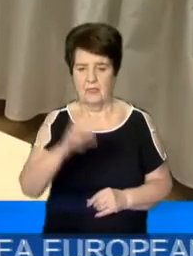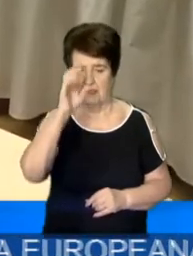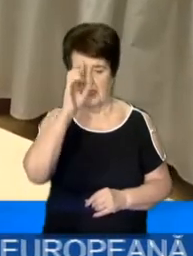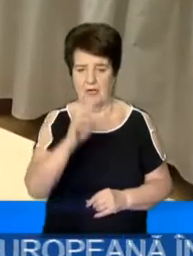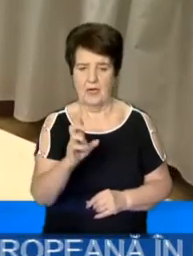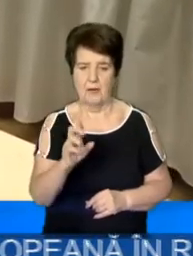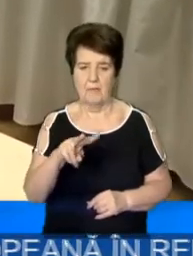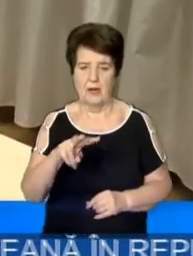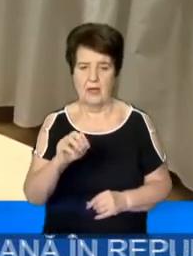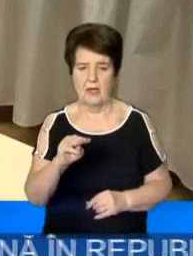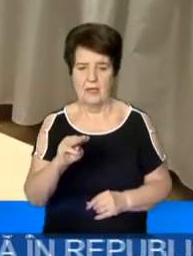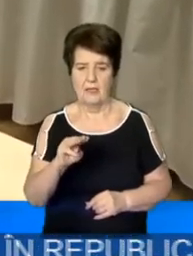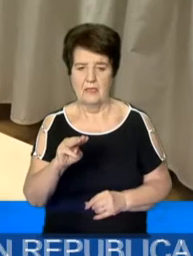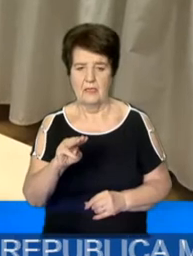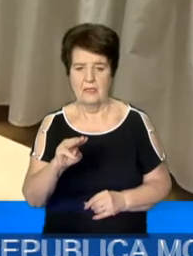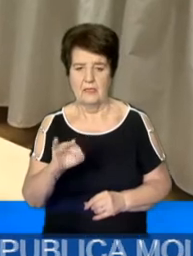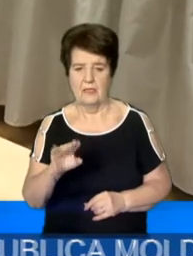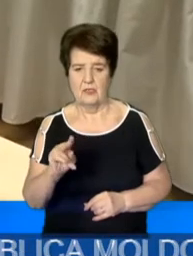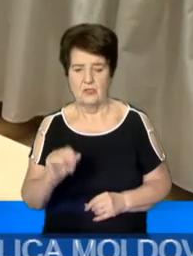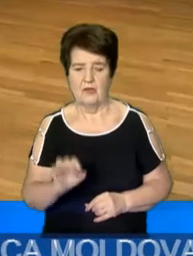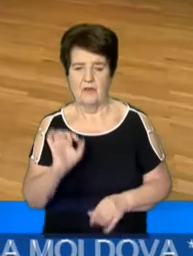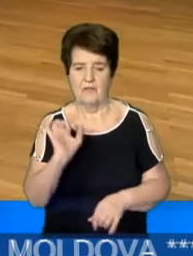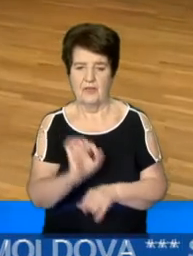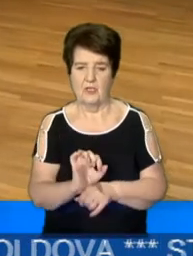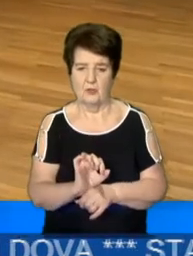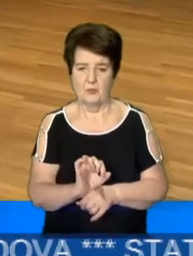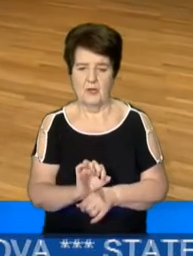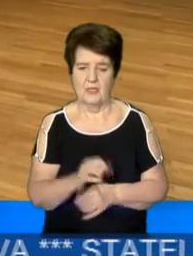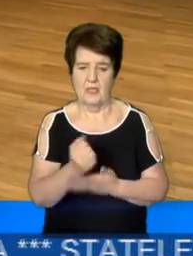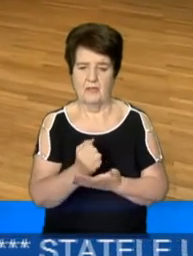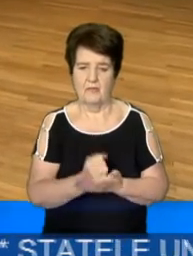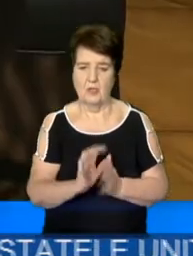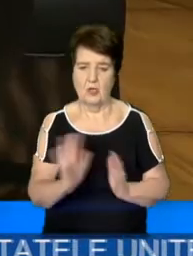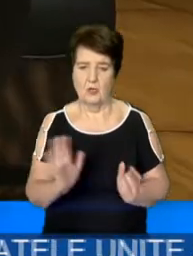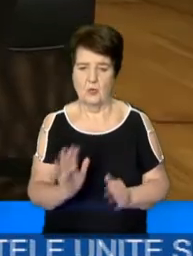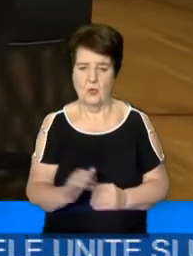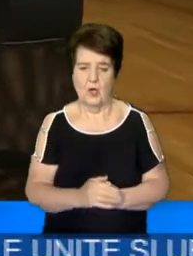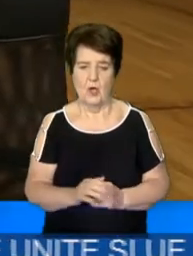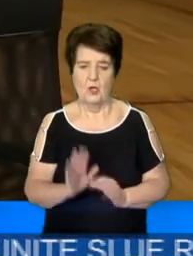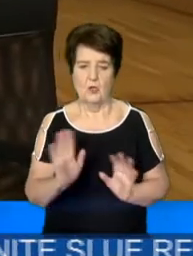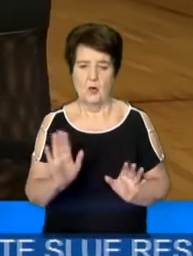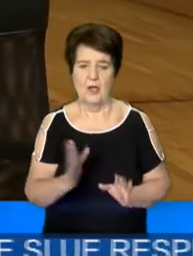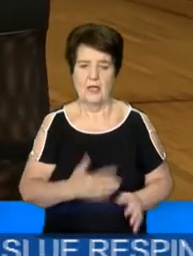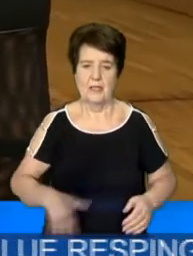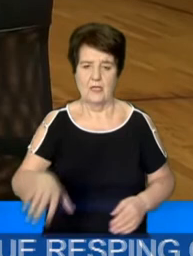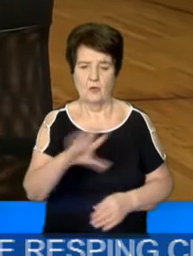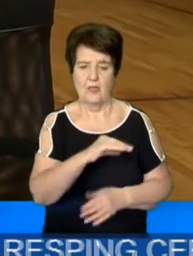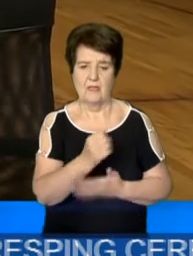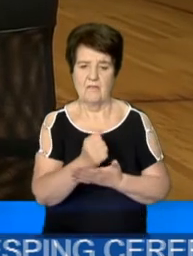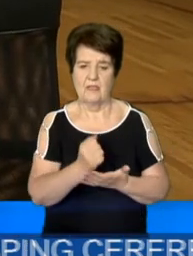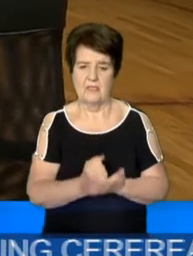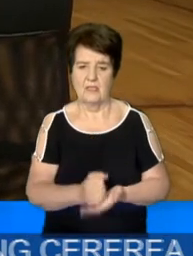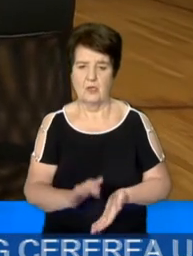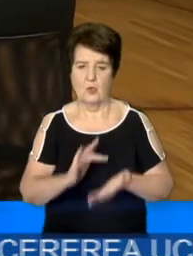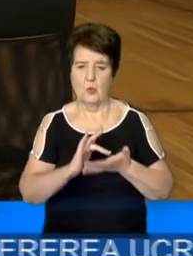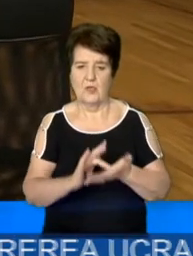baltice. Așadar, acordul de vize va fi suspendat total. Nu e vorba doar de elite, ci de toate vizele